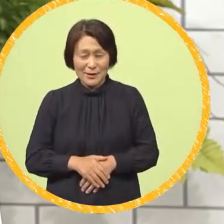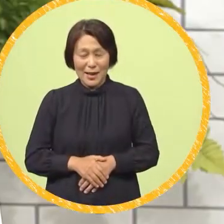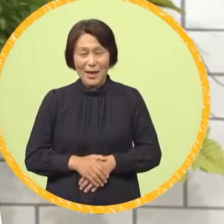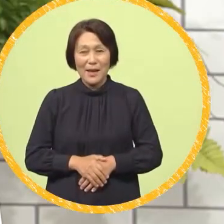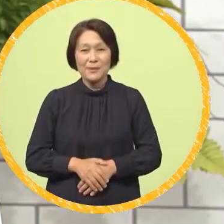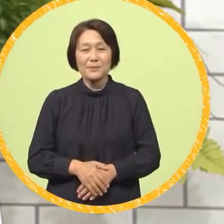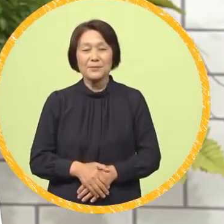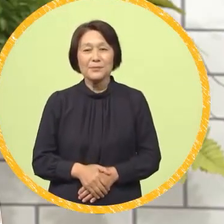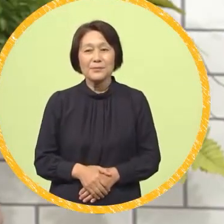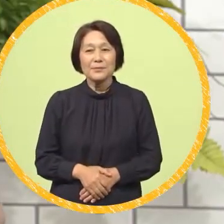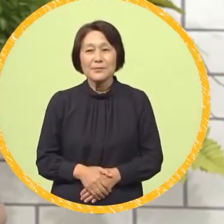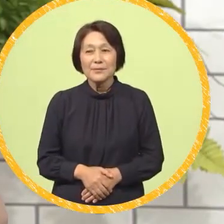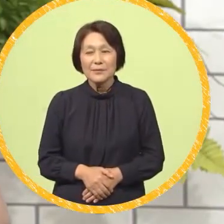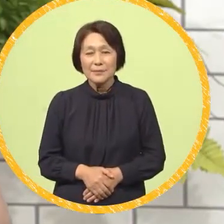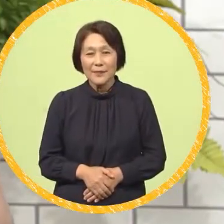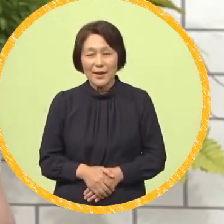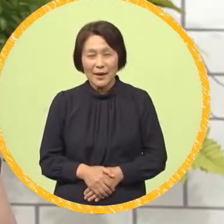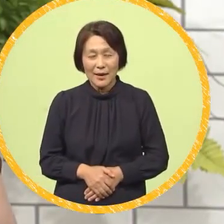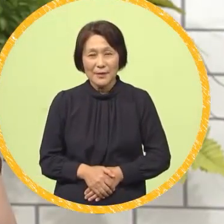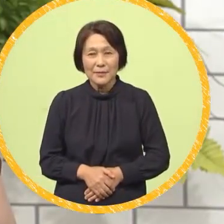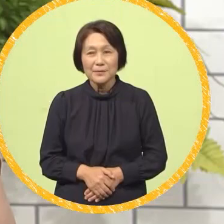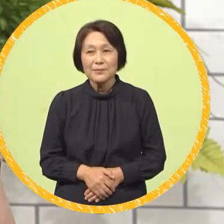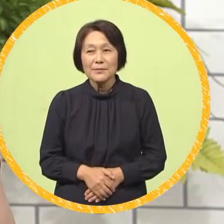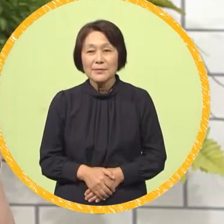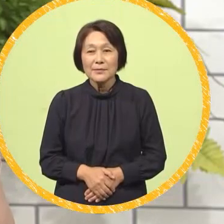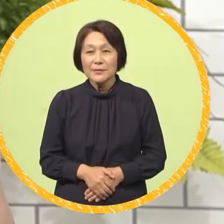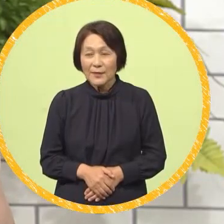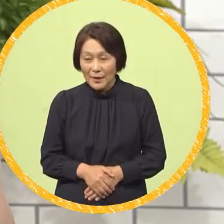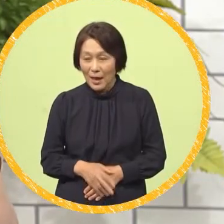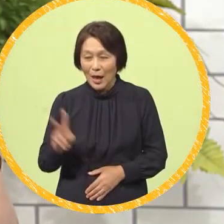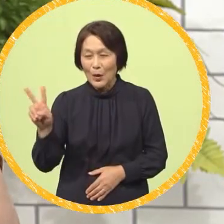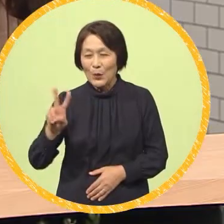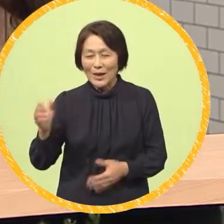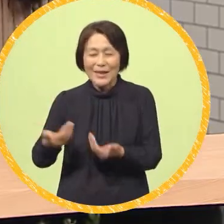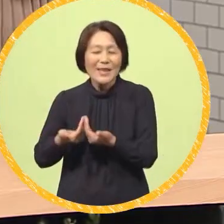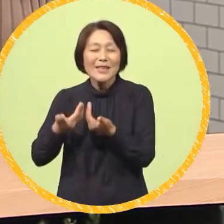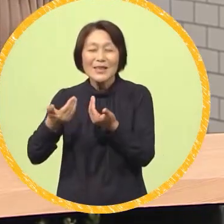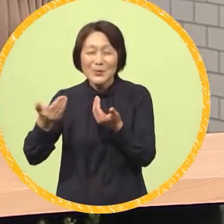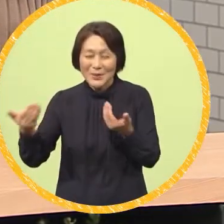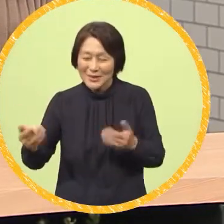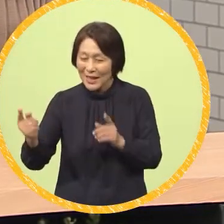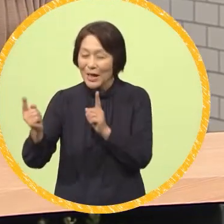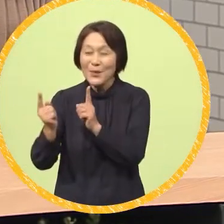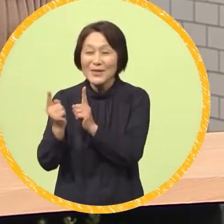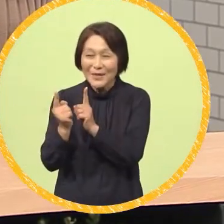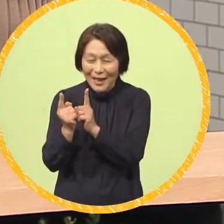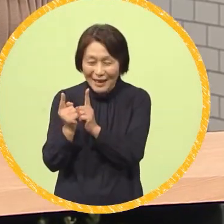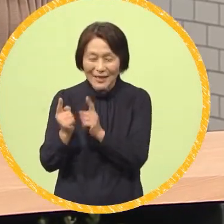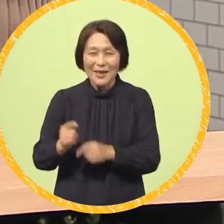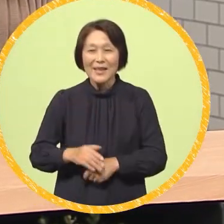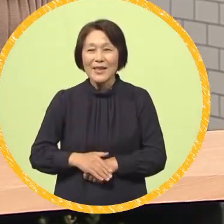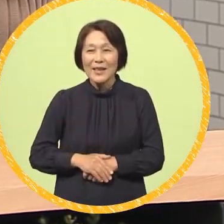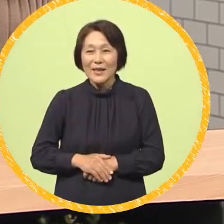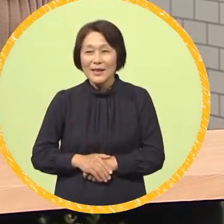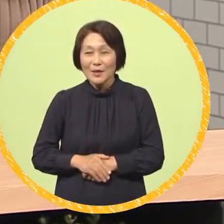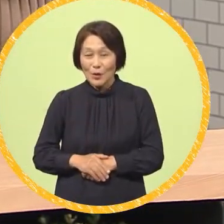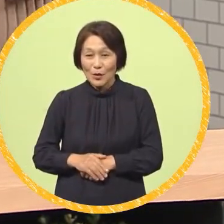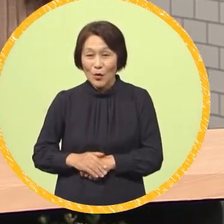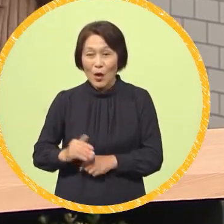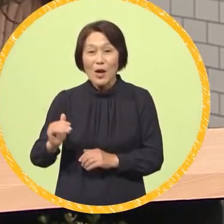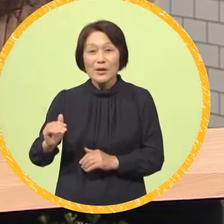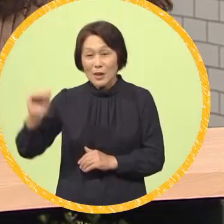うあっという間ですよ、多分。 やだね、 アンナちゃんお久しぶり。 お久しぶりですそう、ちょっとここお久しで。そう、 アンナちゃんは先輩だっけ。